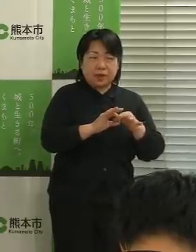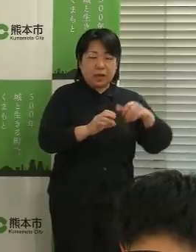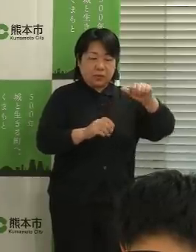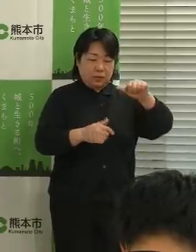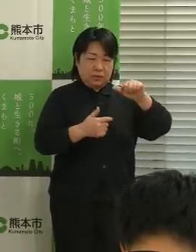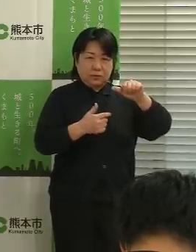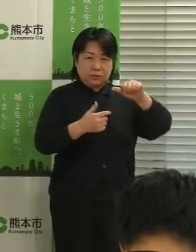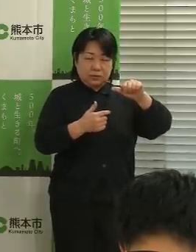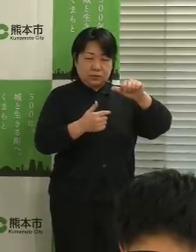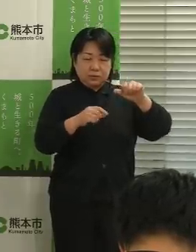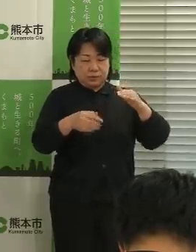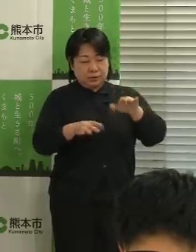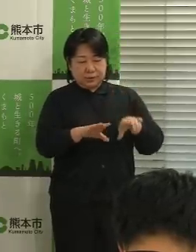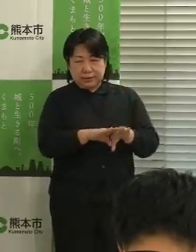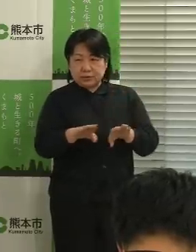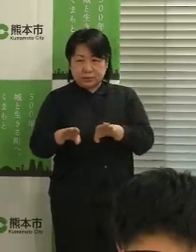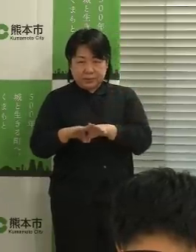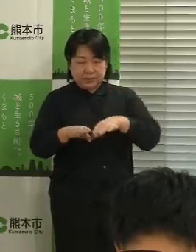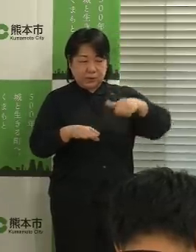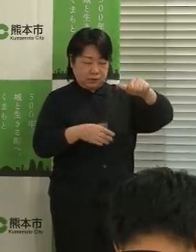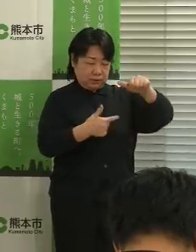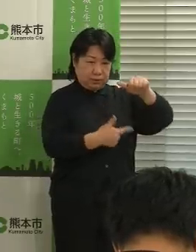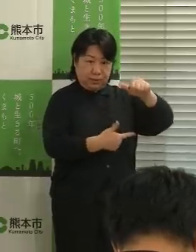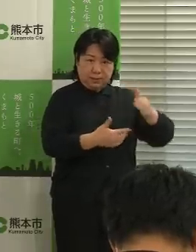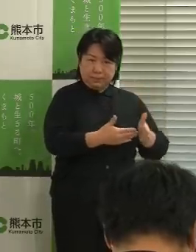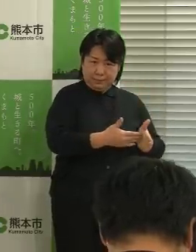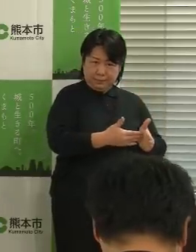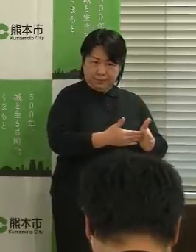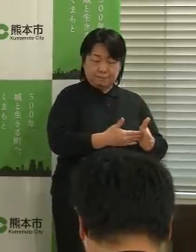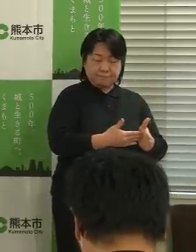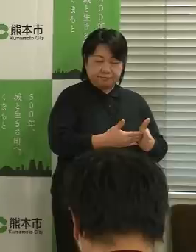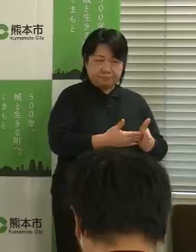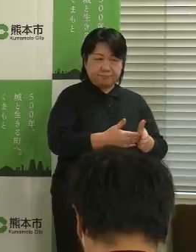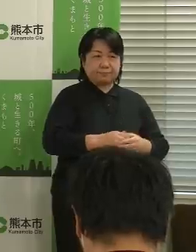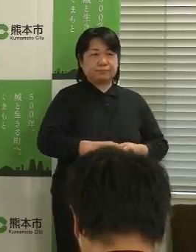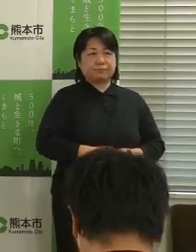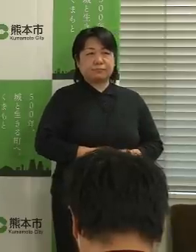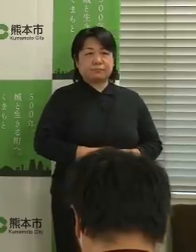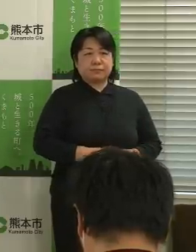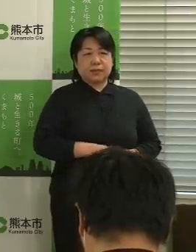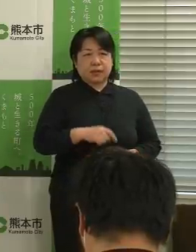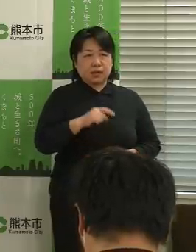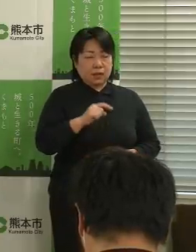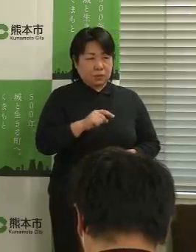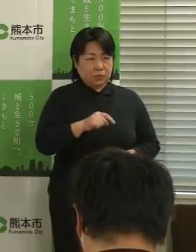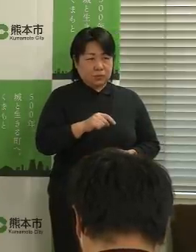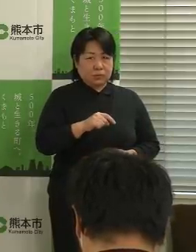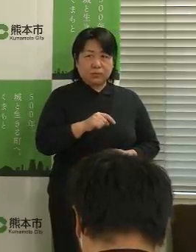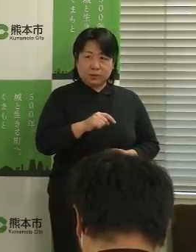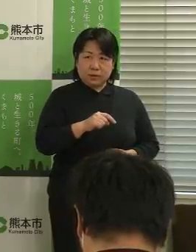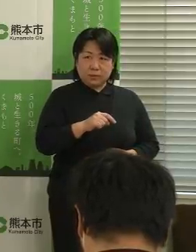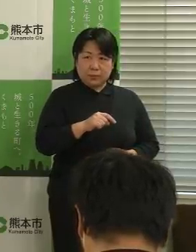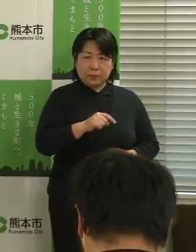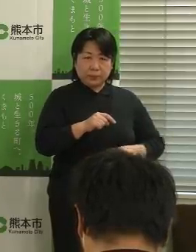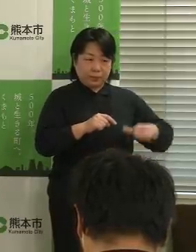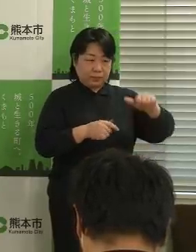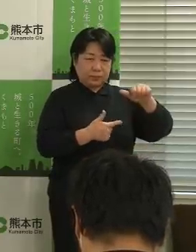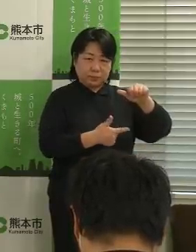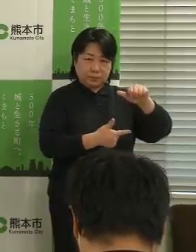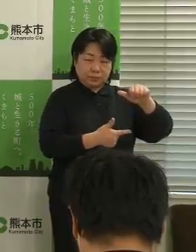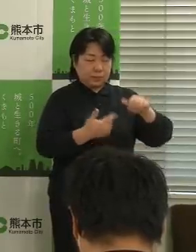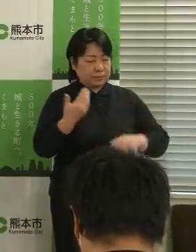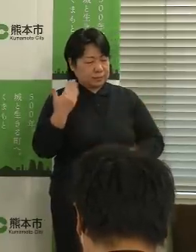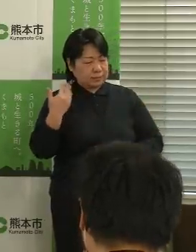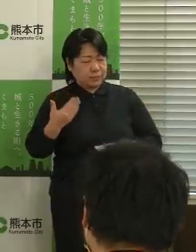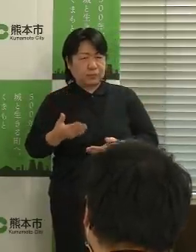ンウィーク最終日の5月6日までとなっております。 このような中、先ほど申し上げました通